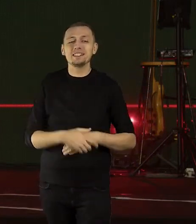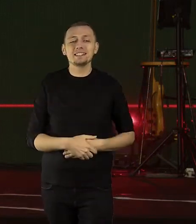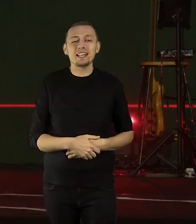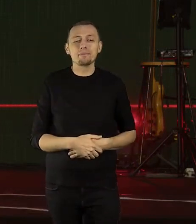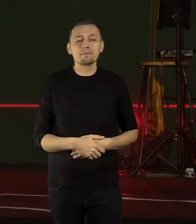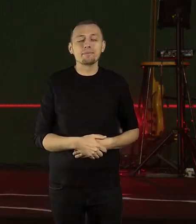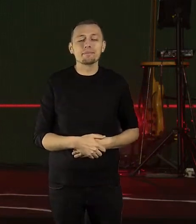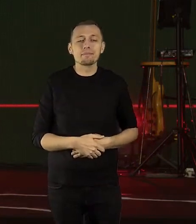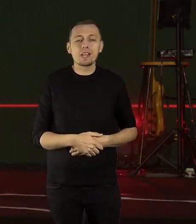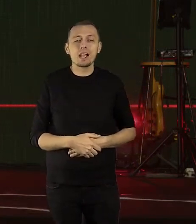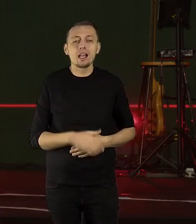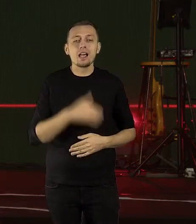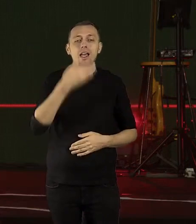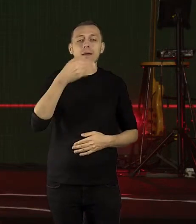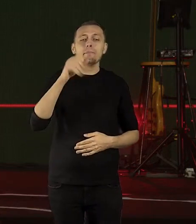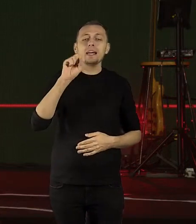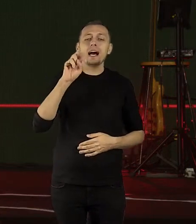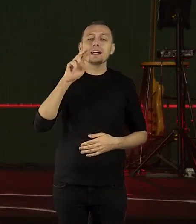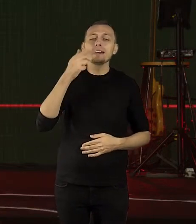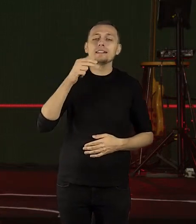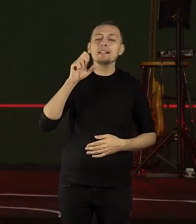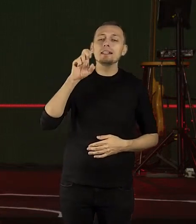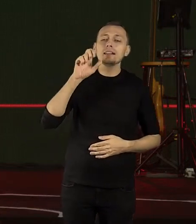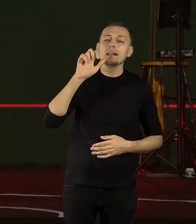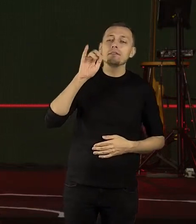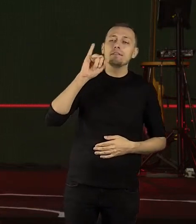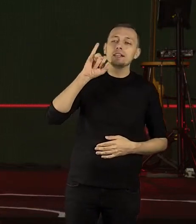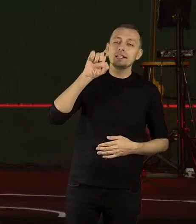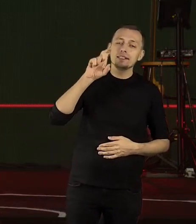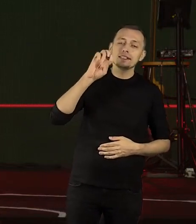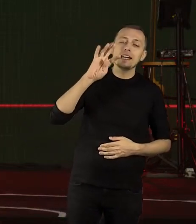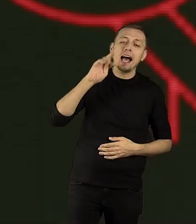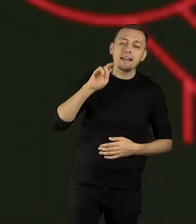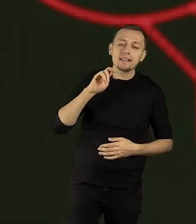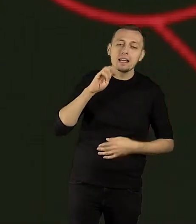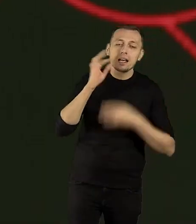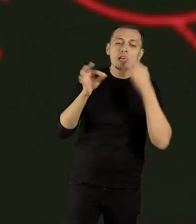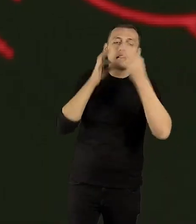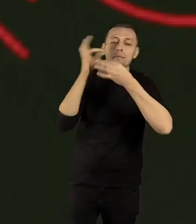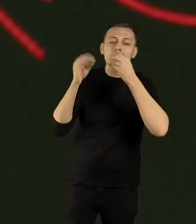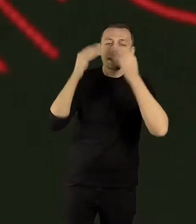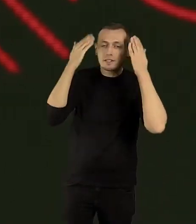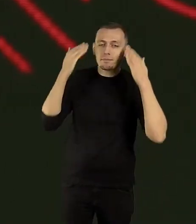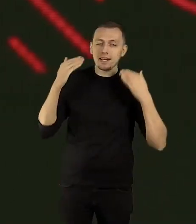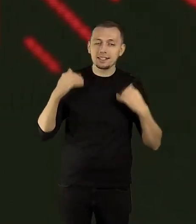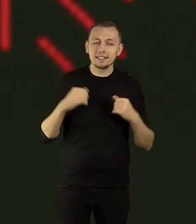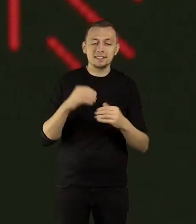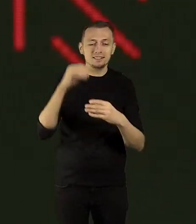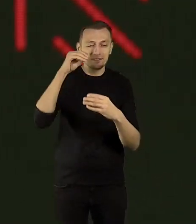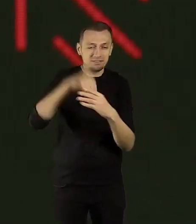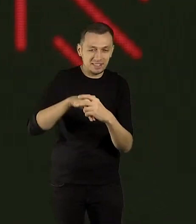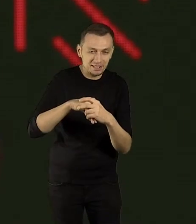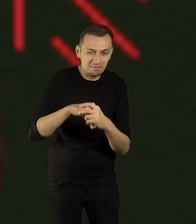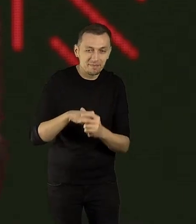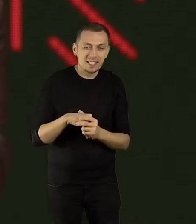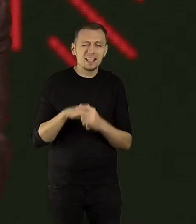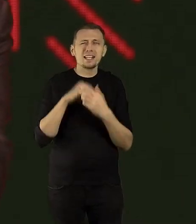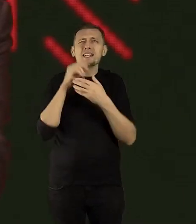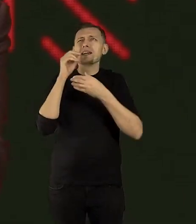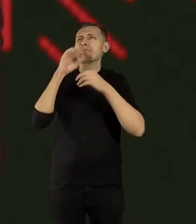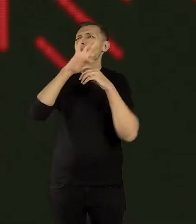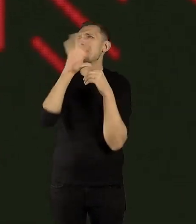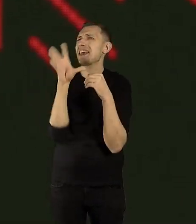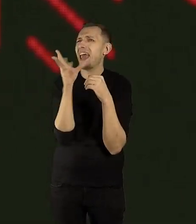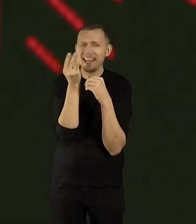zarówno piękno i delikatność i potężna moc. Śmiało mógłbym do Magnifikat zacytować